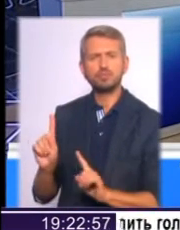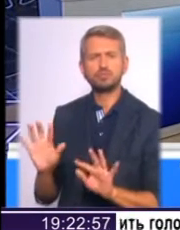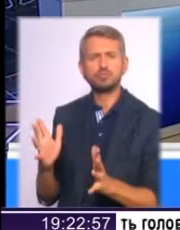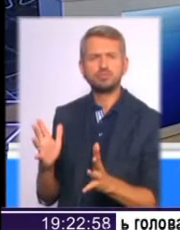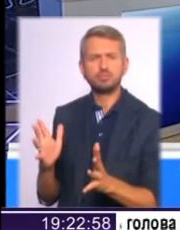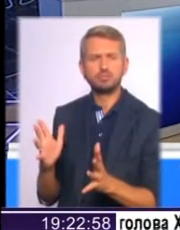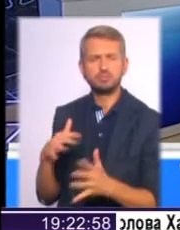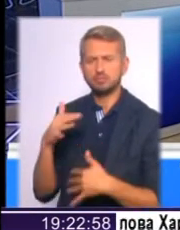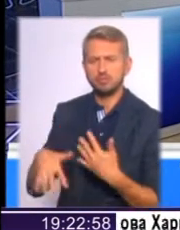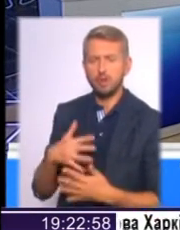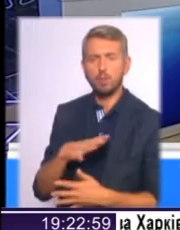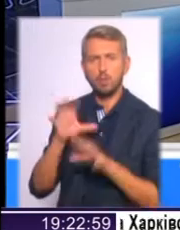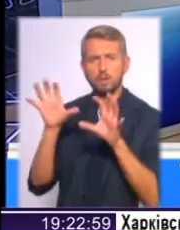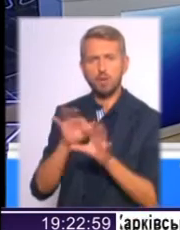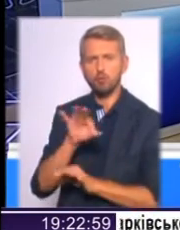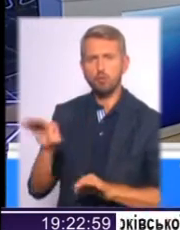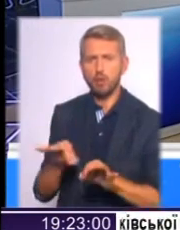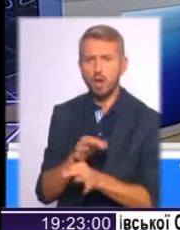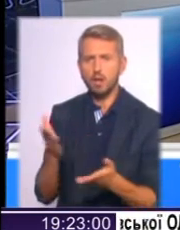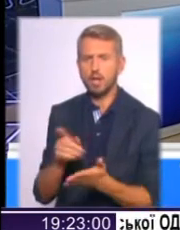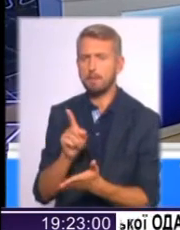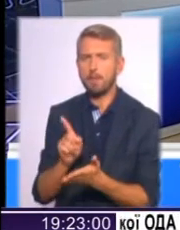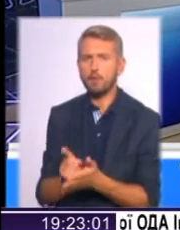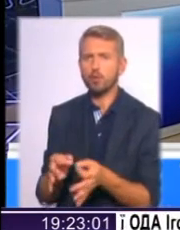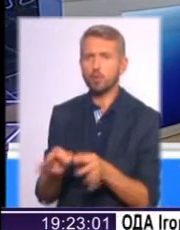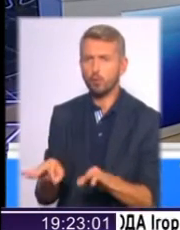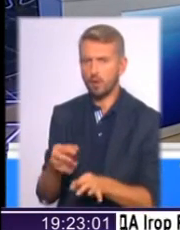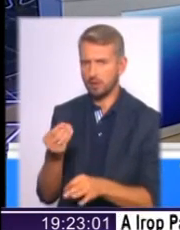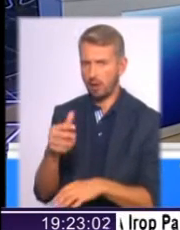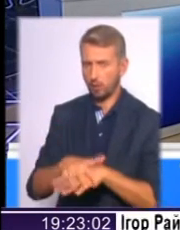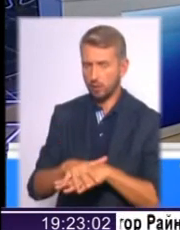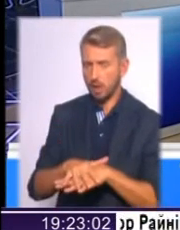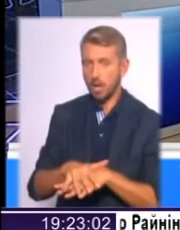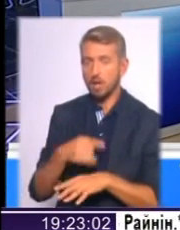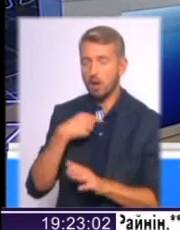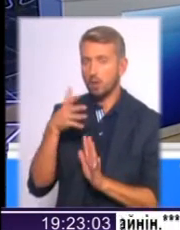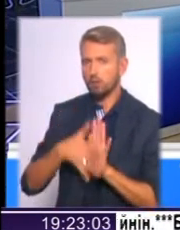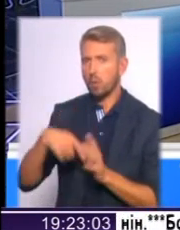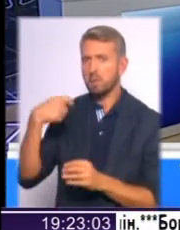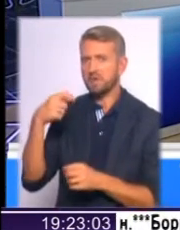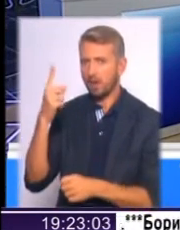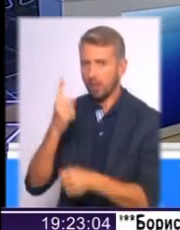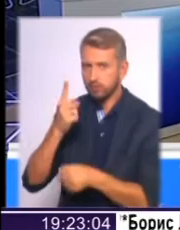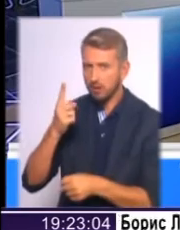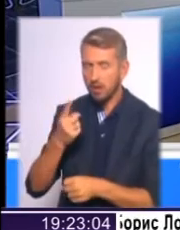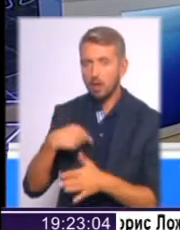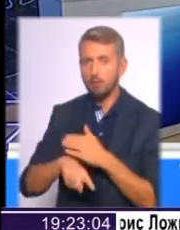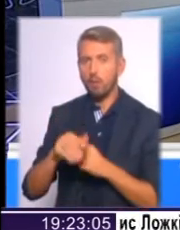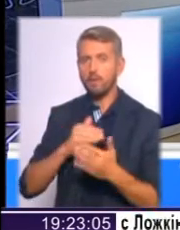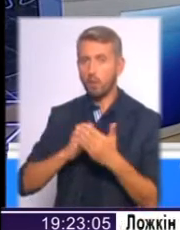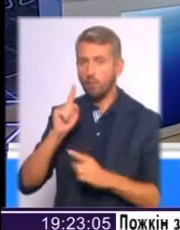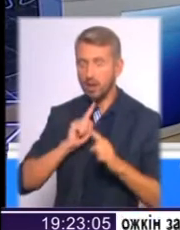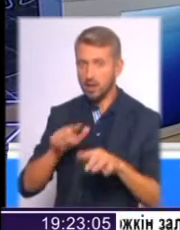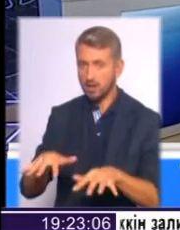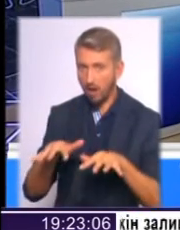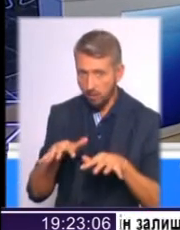сир-бор? Тобто, був законопроект, який мав розблокувати ці рахунки. Президент, я так розумію, наклав вето, бо Верховна Рада, очевидно, проголосувала.